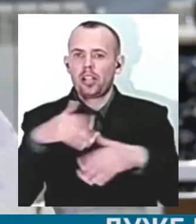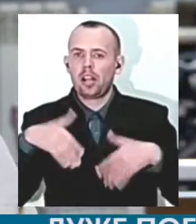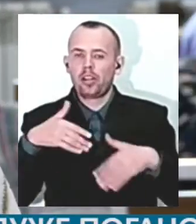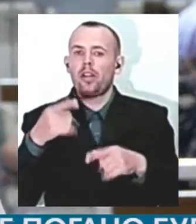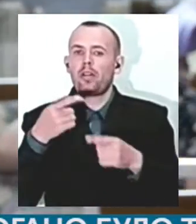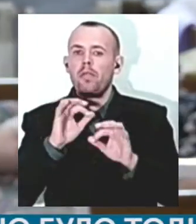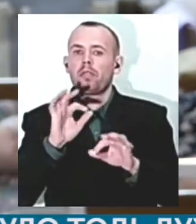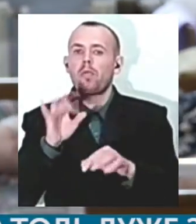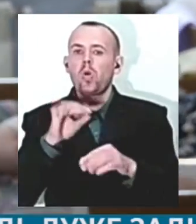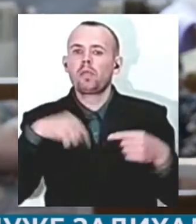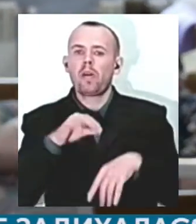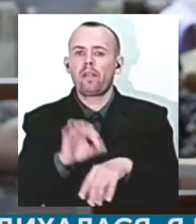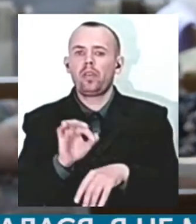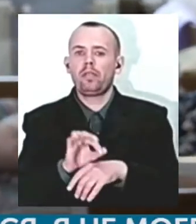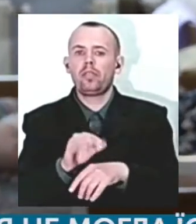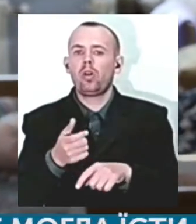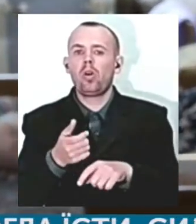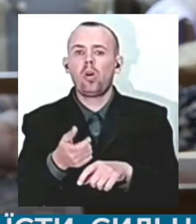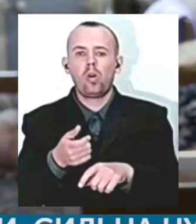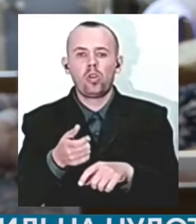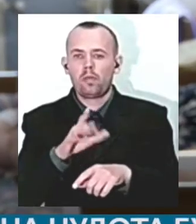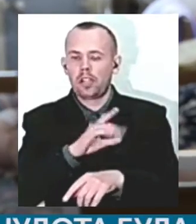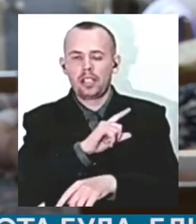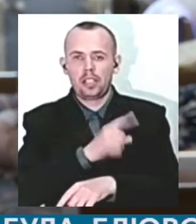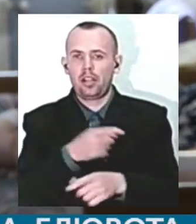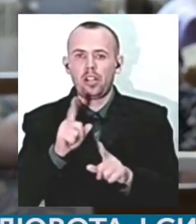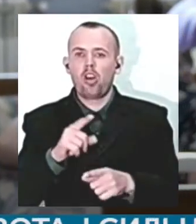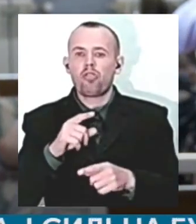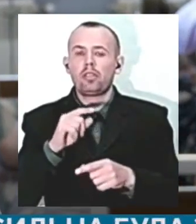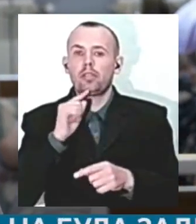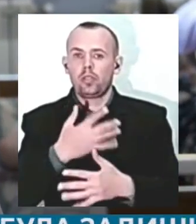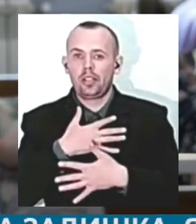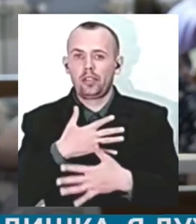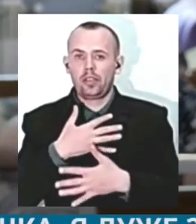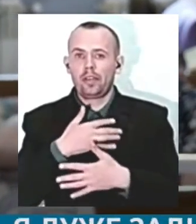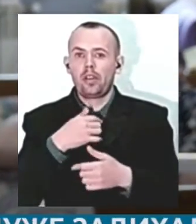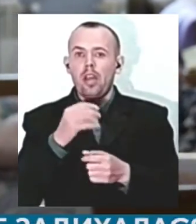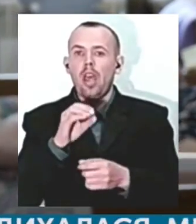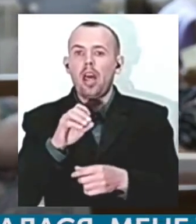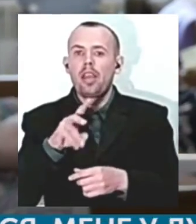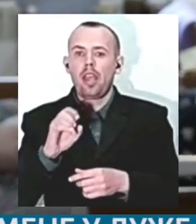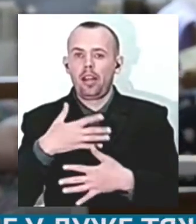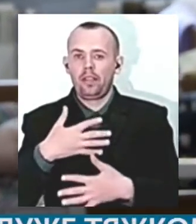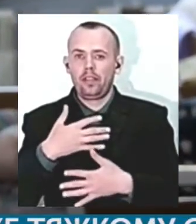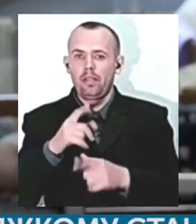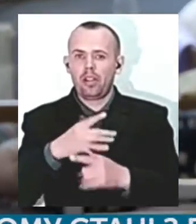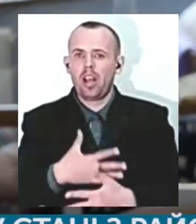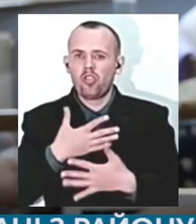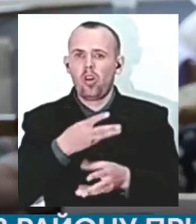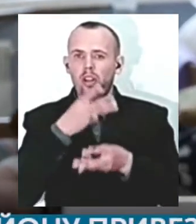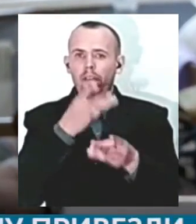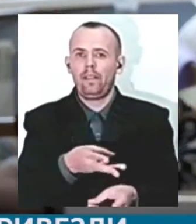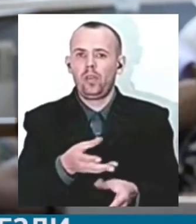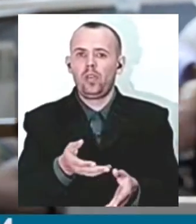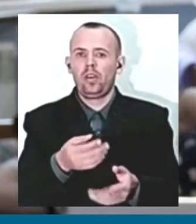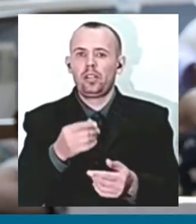хвороби. Дуже погано було, я сильно дуже задихалася. Я не могла кушати, сильніша тошнота була, рвота. І сильна була